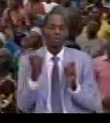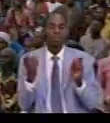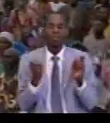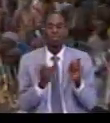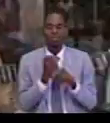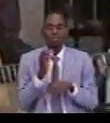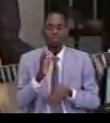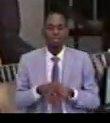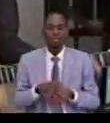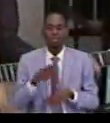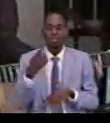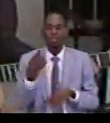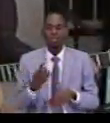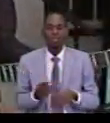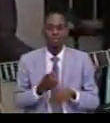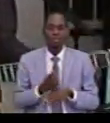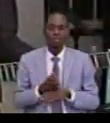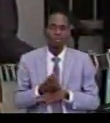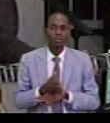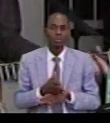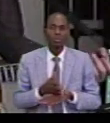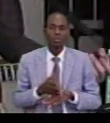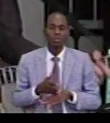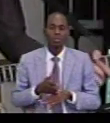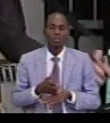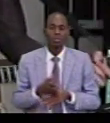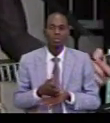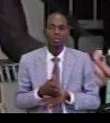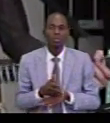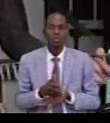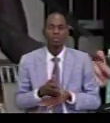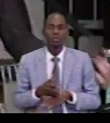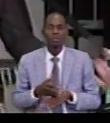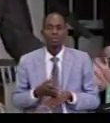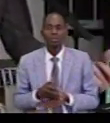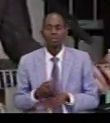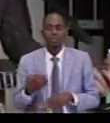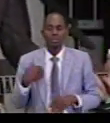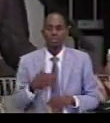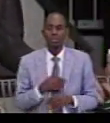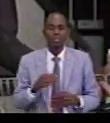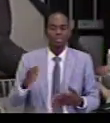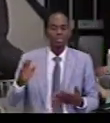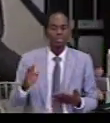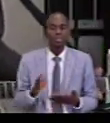acquise sur le bois. Nous chantons